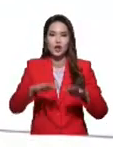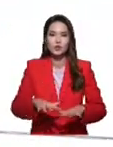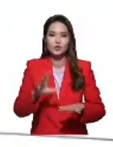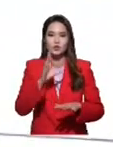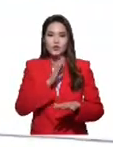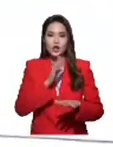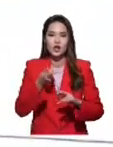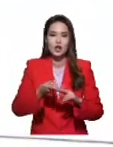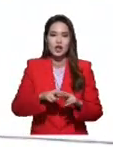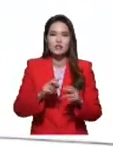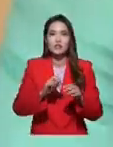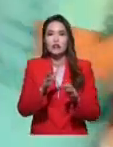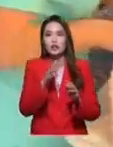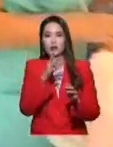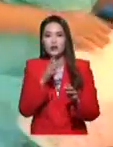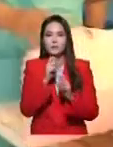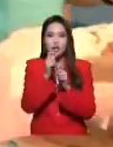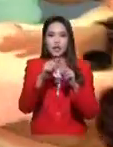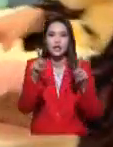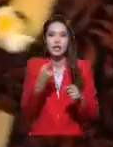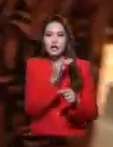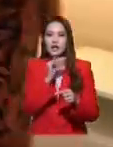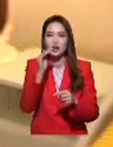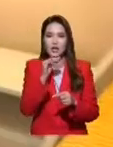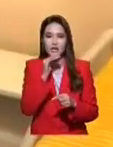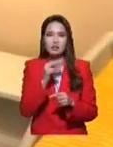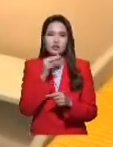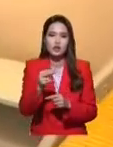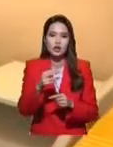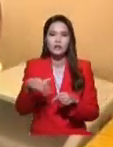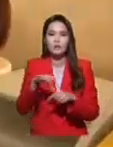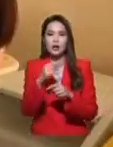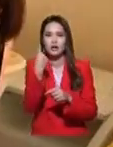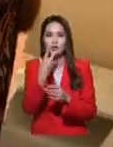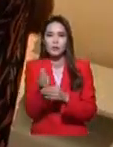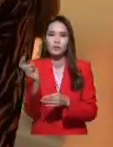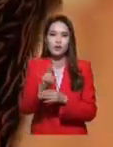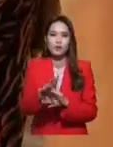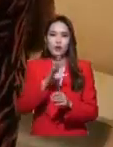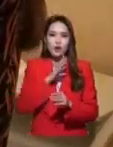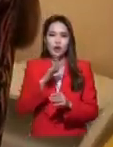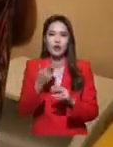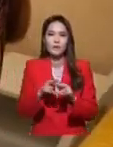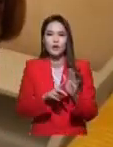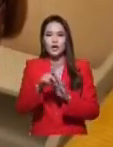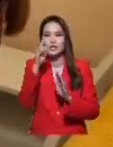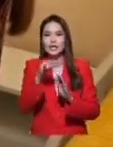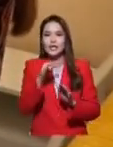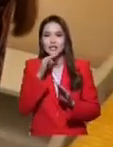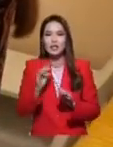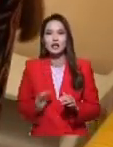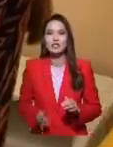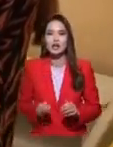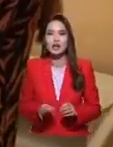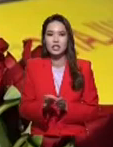отбасы Сәбиіне Тамирис есімін берді. Нәрестенің ата-анасын облыс және қала әкімдері құттықтады. Сонымен бірге жас отбасыға Қазақмыс корпорациясы атынан 1